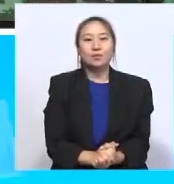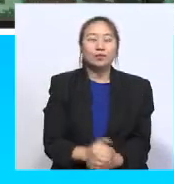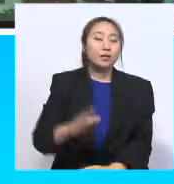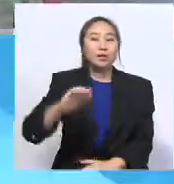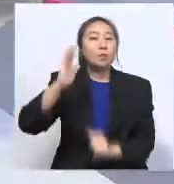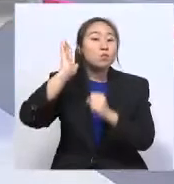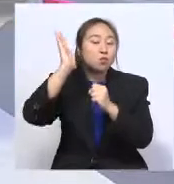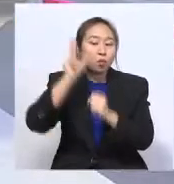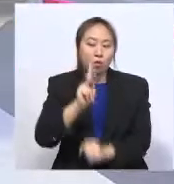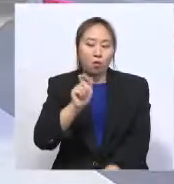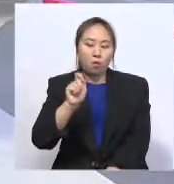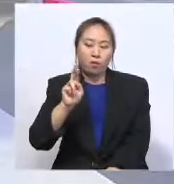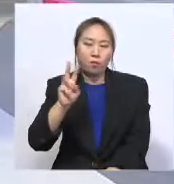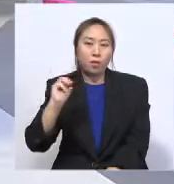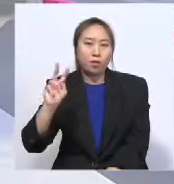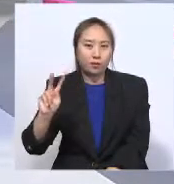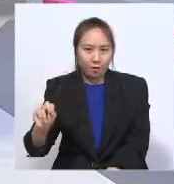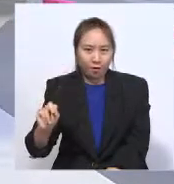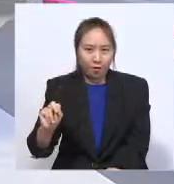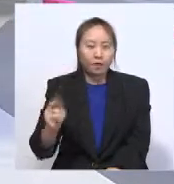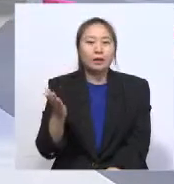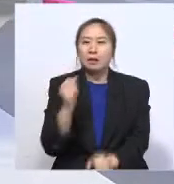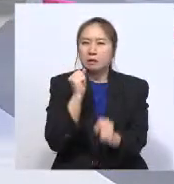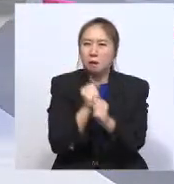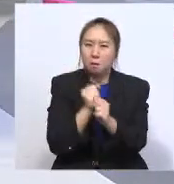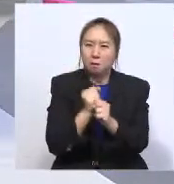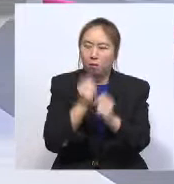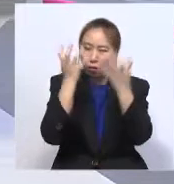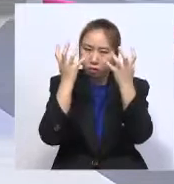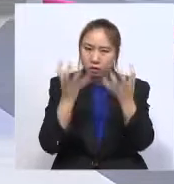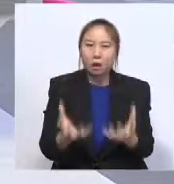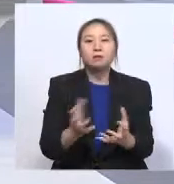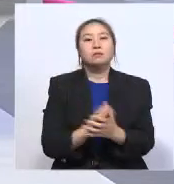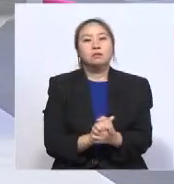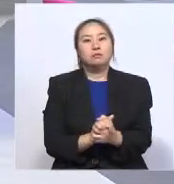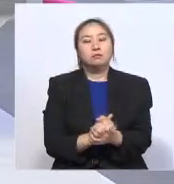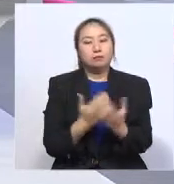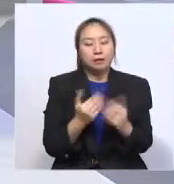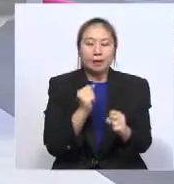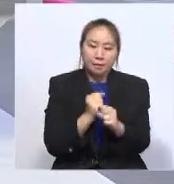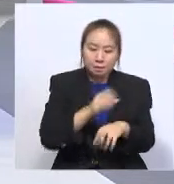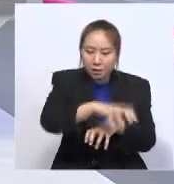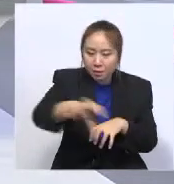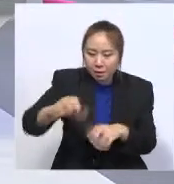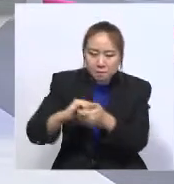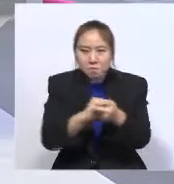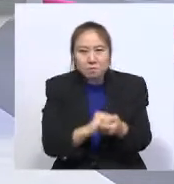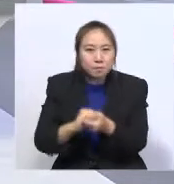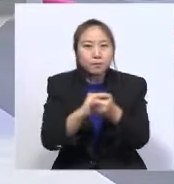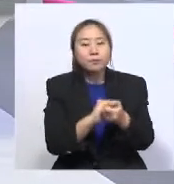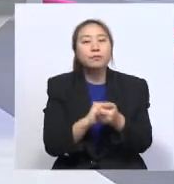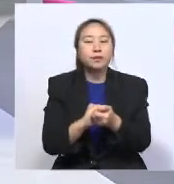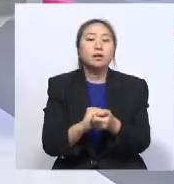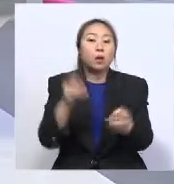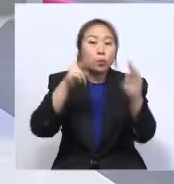ราโมทย์พรบอินโคศกกอรมน.ภาค4ส่วนหน้านะคะเรียกได้ว่าทำงานกันหนักเลยนะคะในพื้นที่บูรณาการกันอย่างเต็มกำลังเพื่อที่